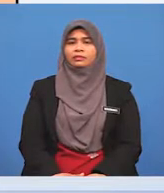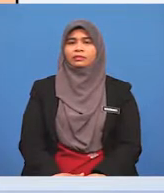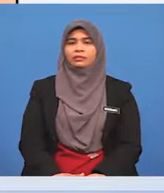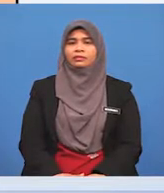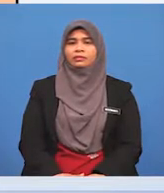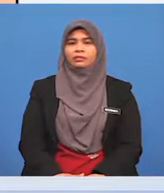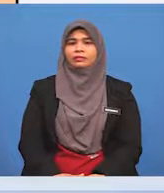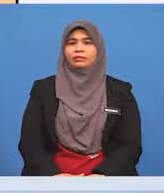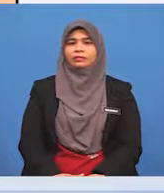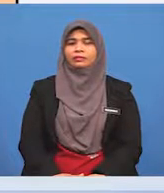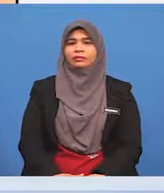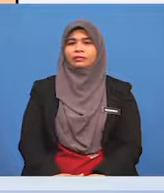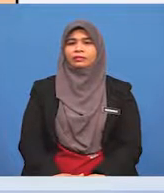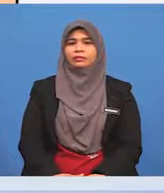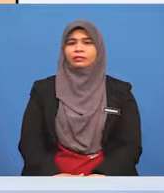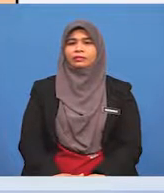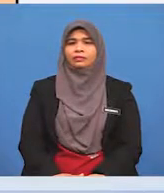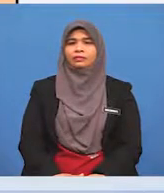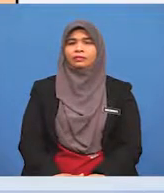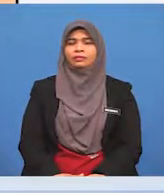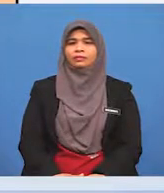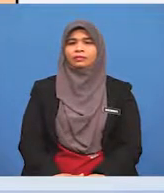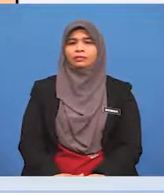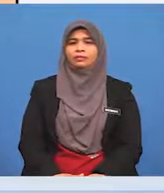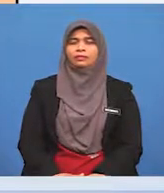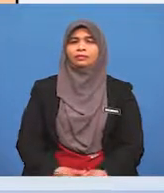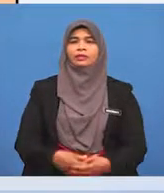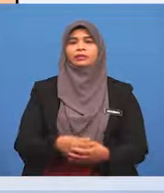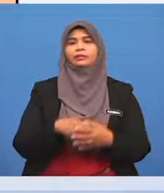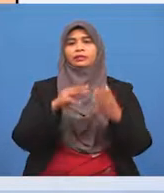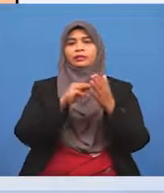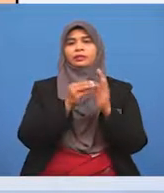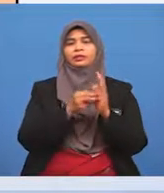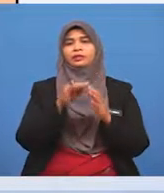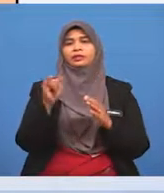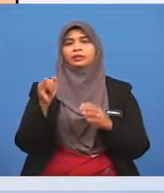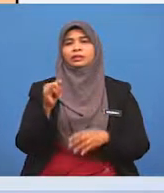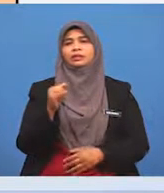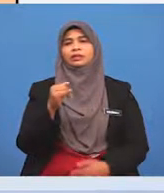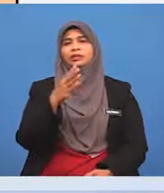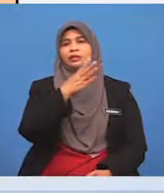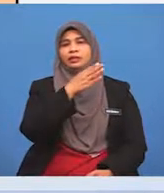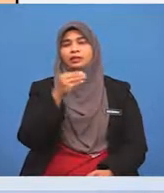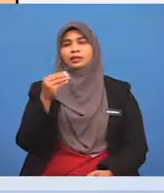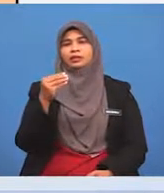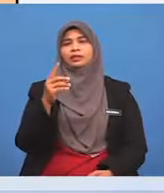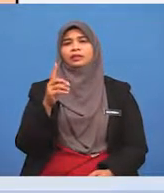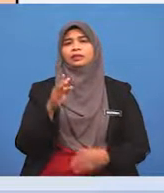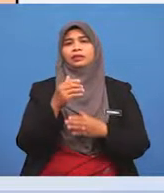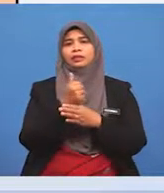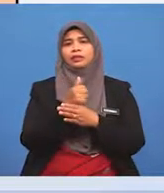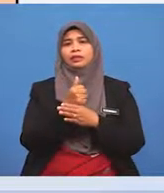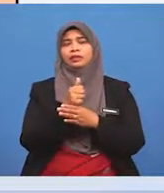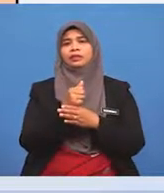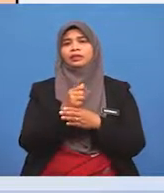Maksudnya, dan di antara tanda-tanda kekuasaannya ialah menciptakan langit